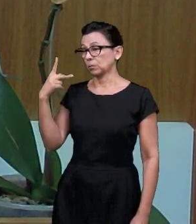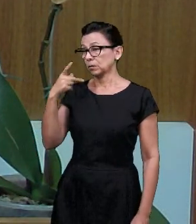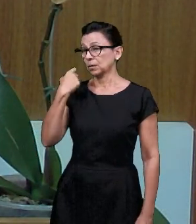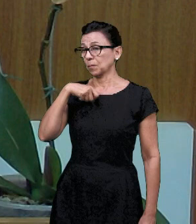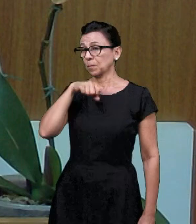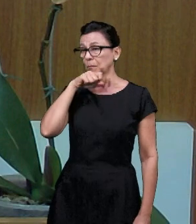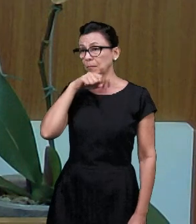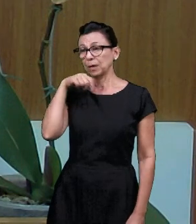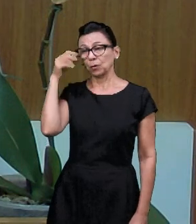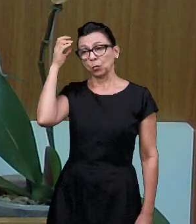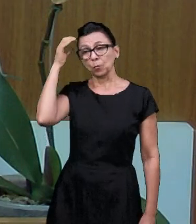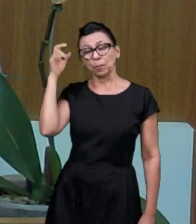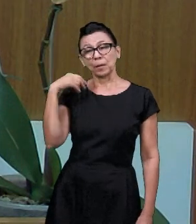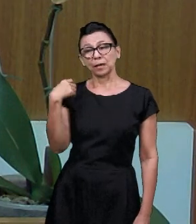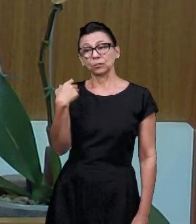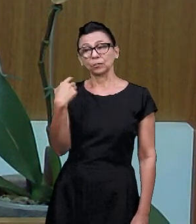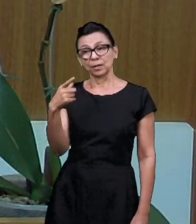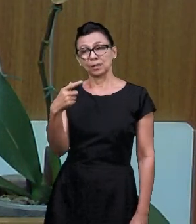bien-aimé le pasteur.